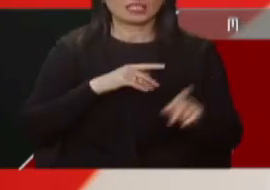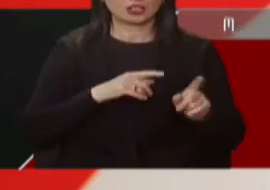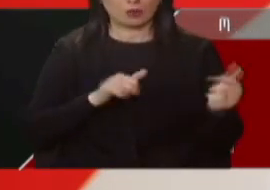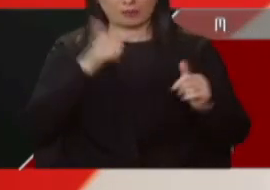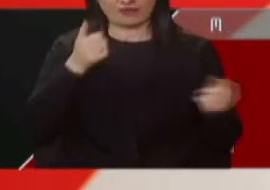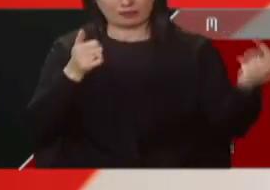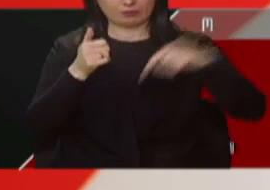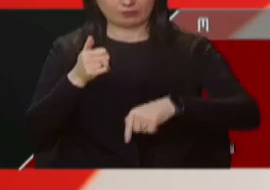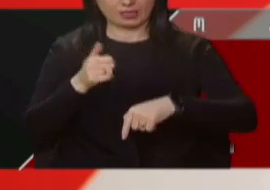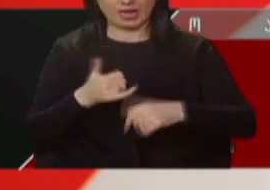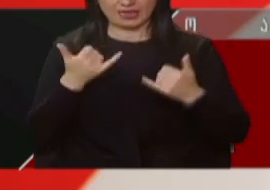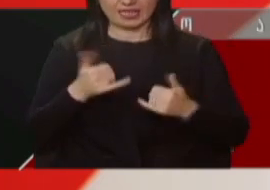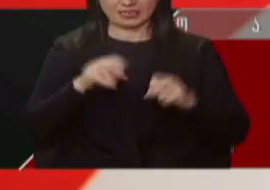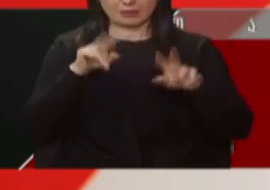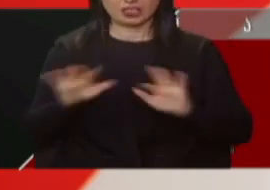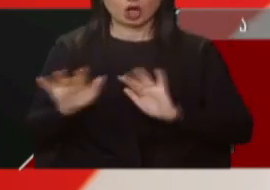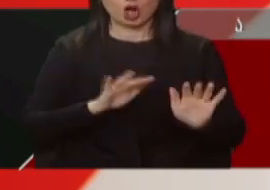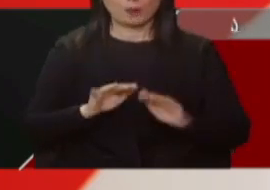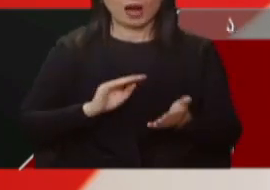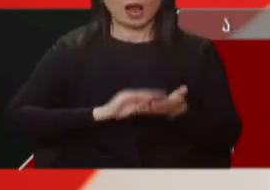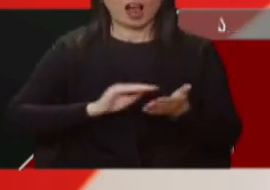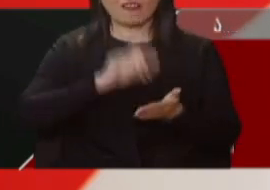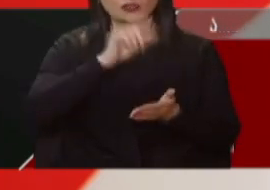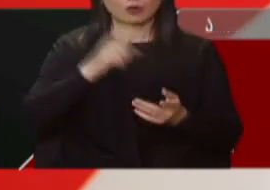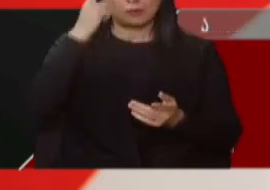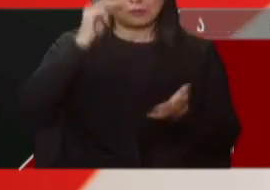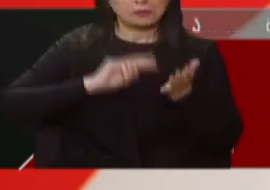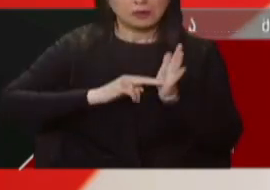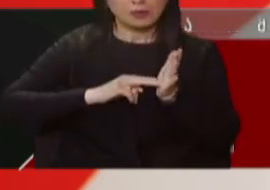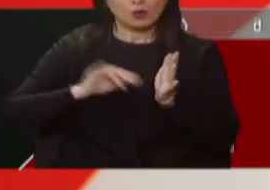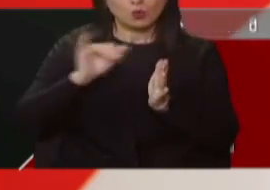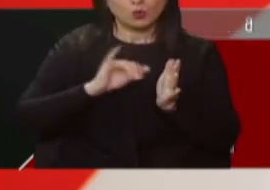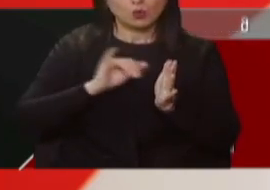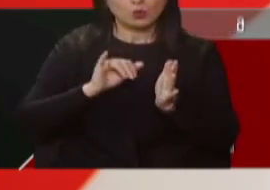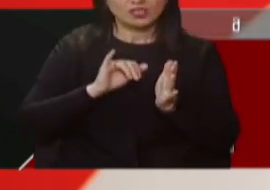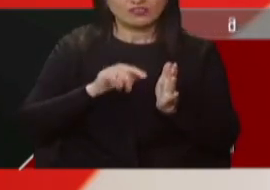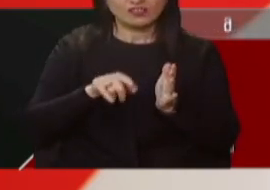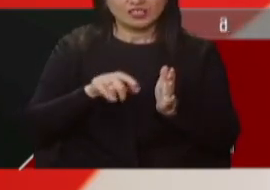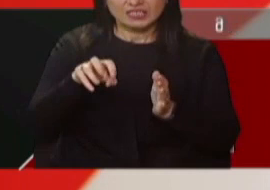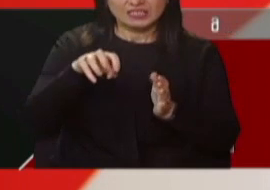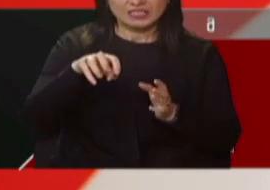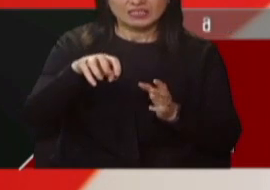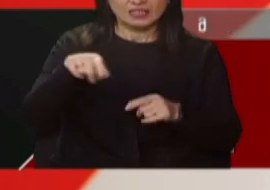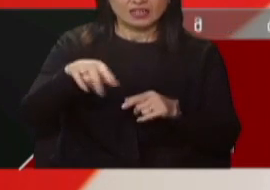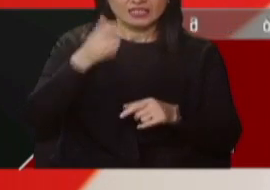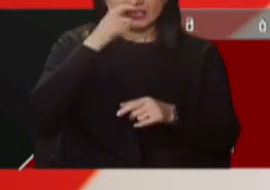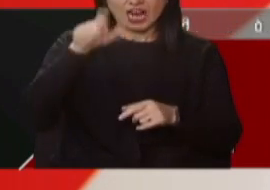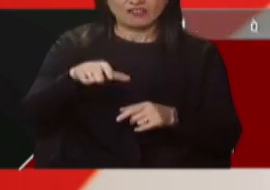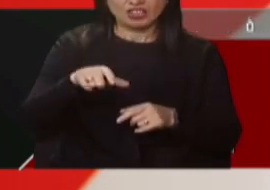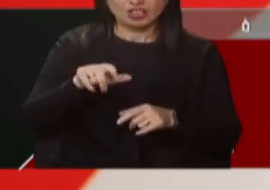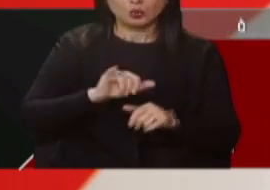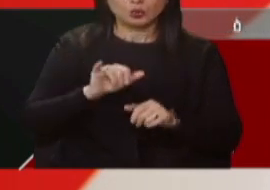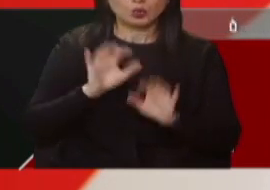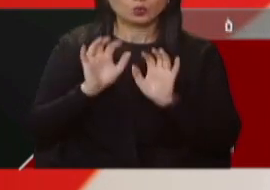Და დღეს სპეცოპერაციის ავტორებმა სპეცოპერაციის ობიექტის შემსრულებლის